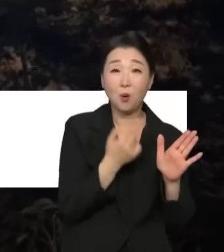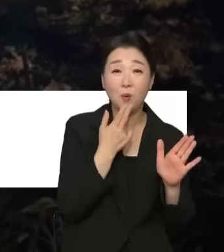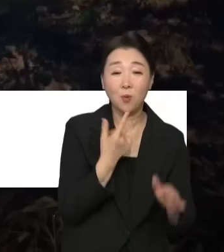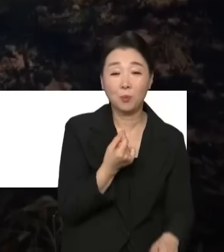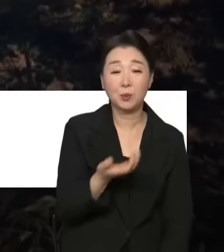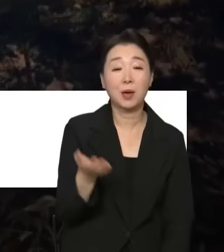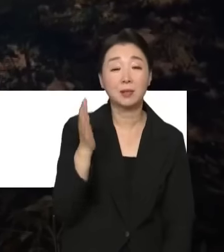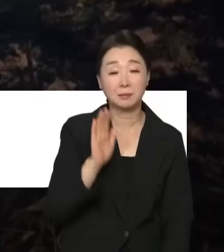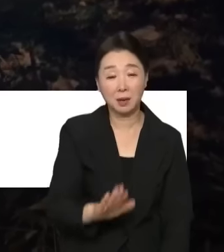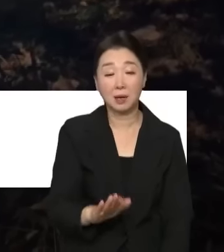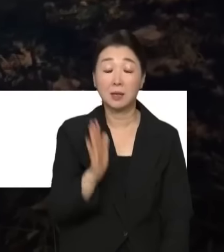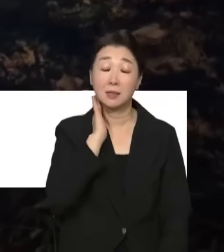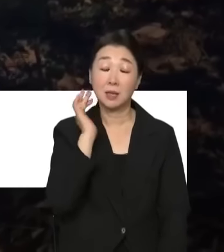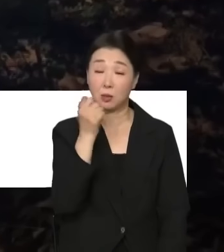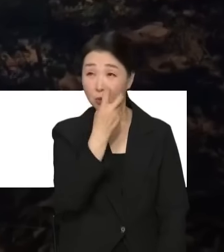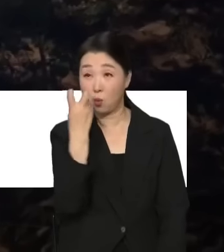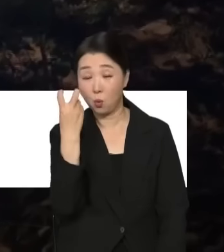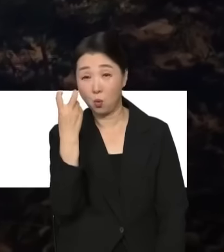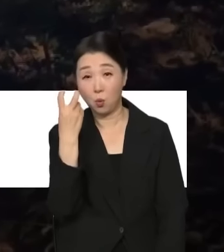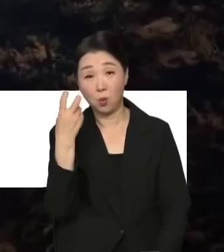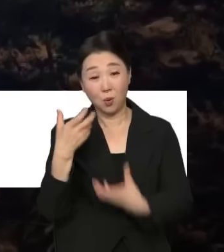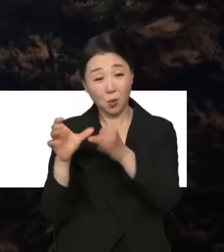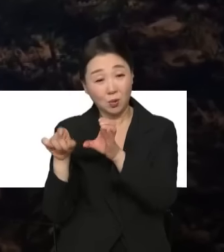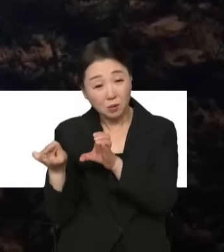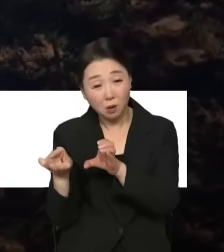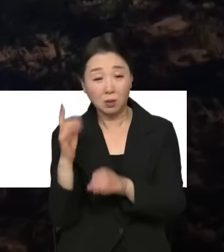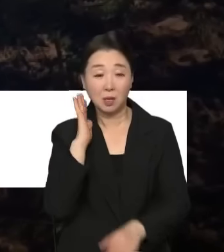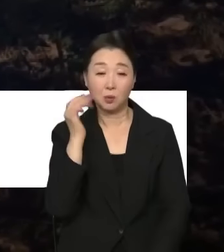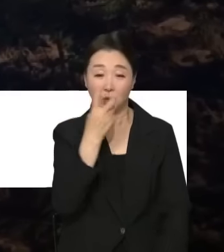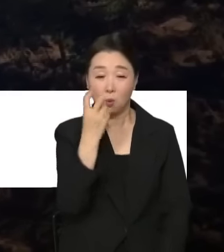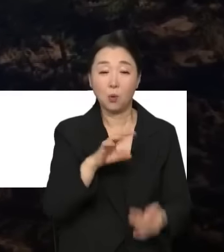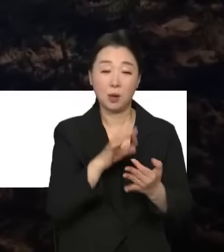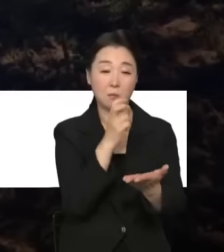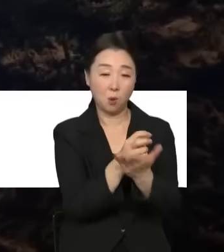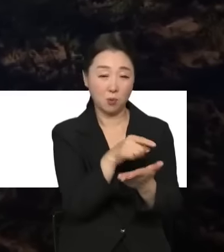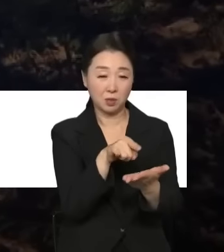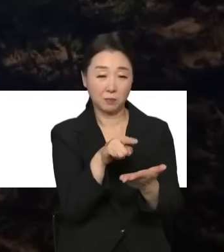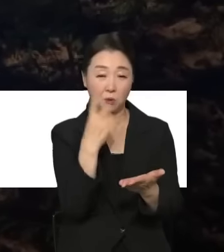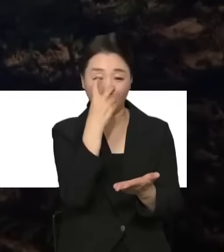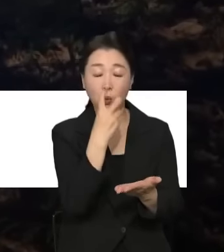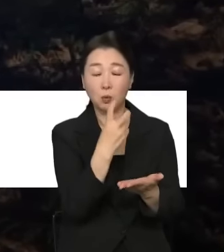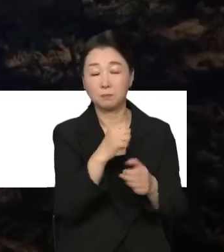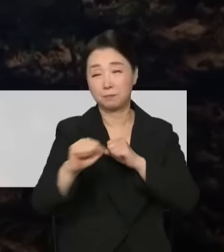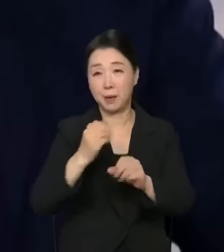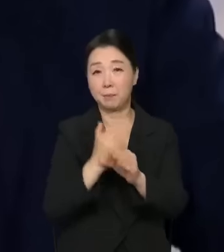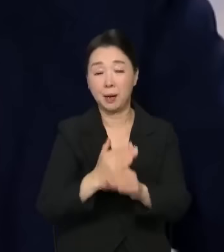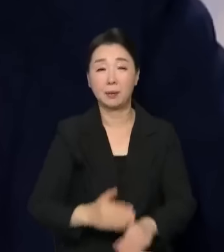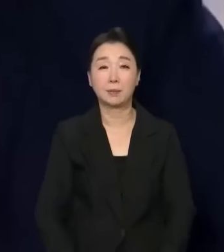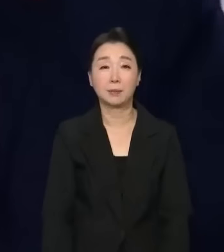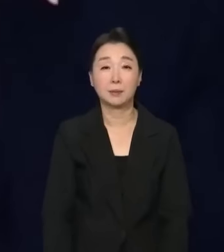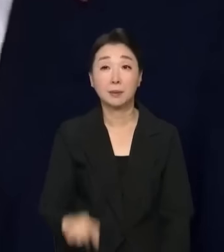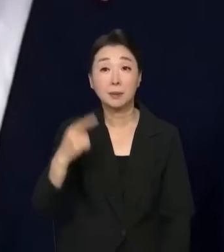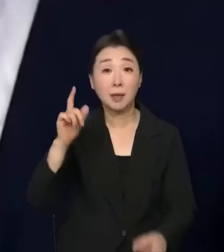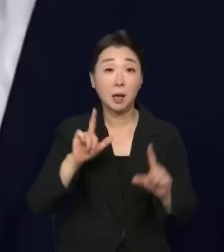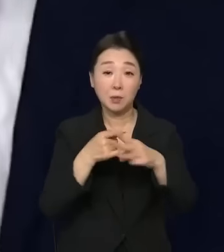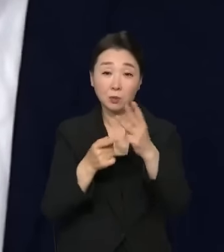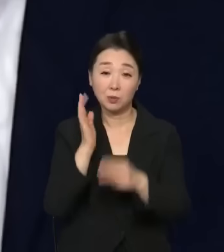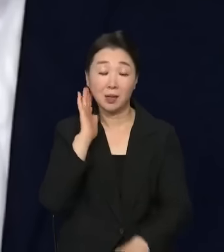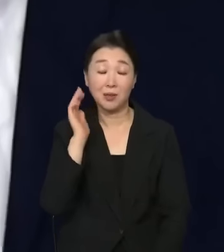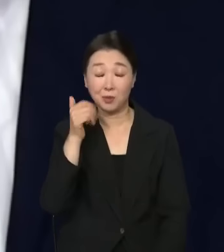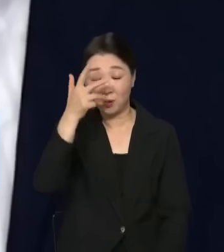없지만은 대통령 경호처의 대통령 경호 등 관련 법률에 의해서 지금 경호 행위를 하고 있습니다. 바로 다음 날 윤